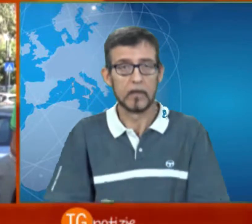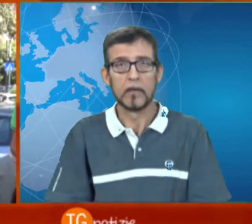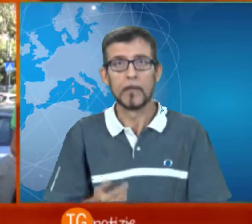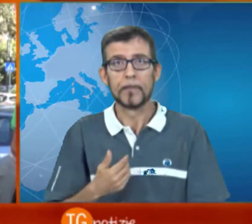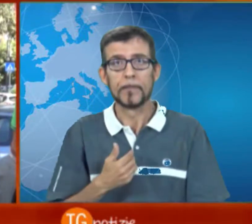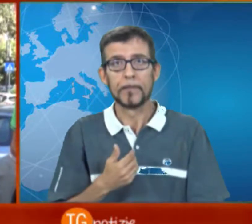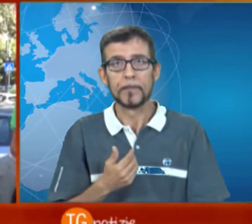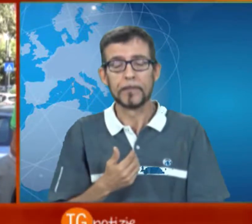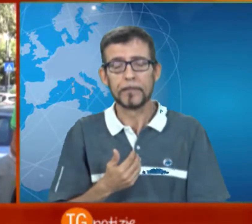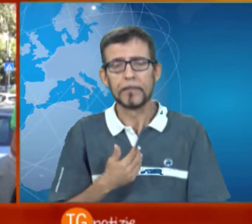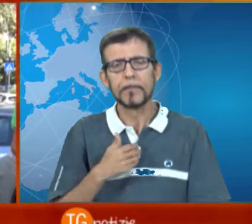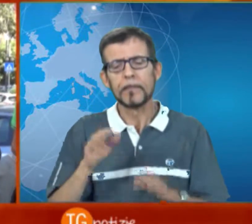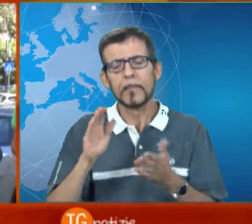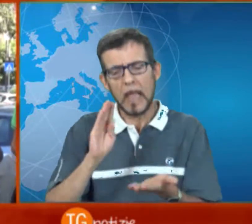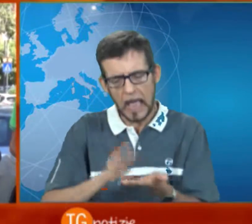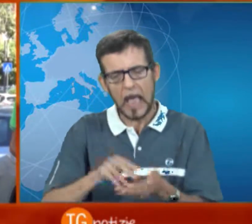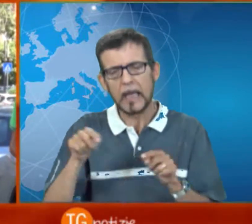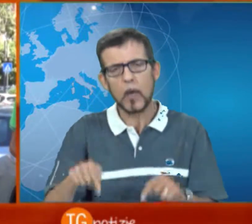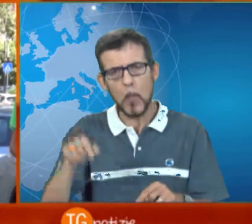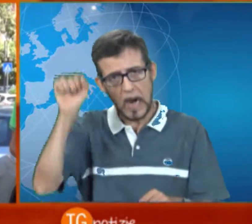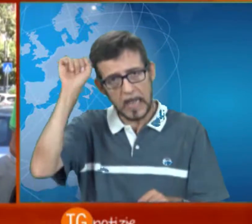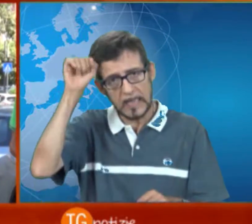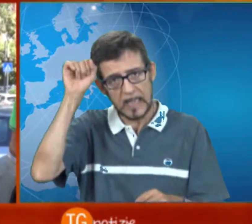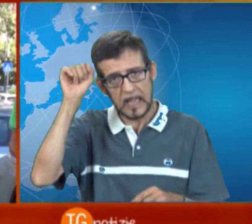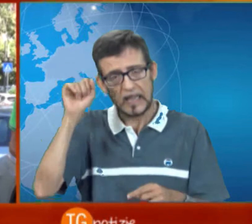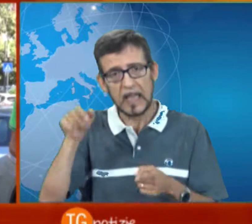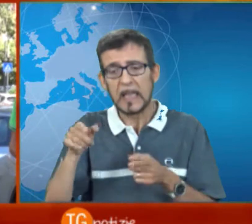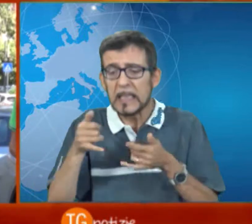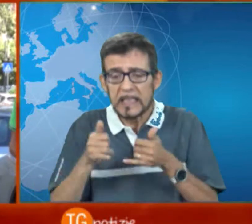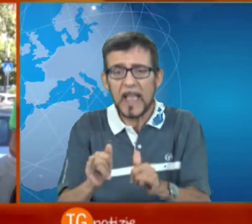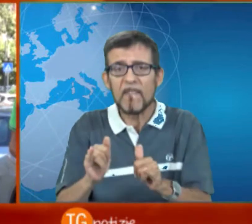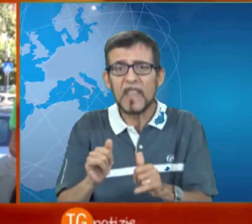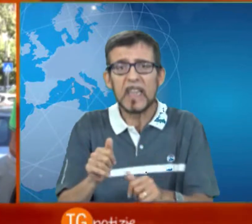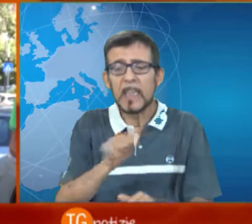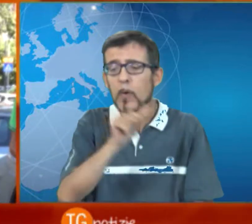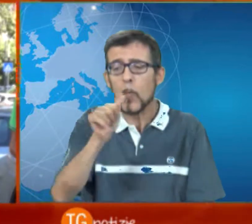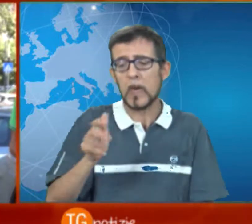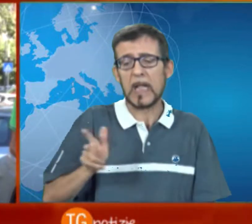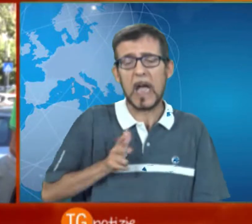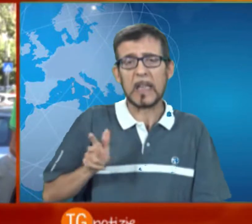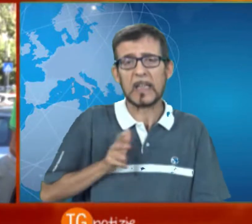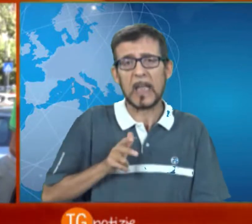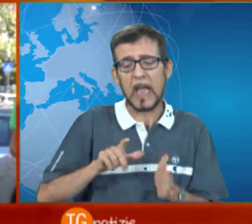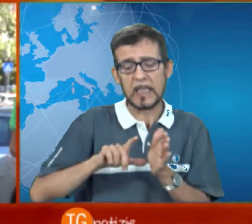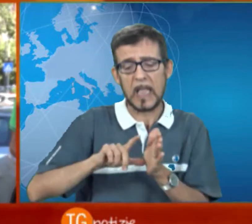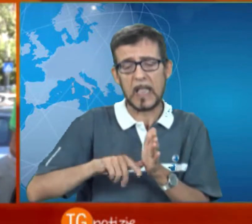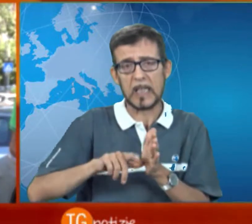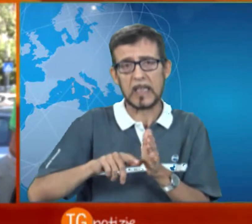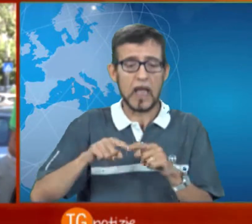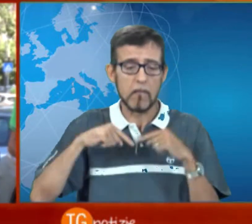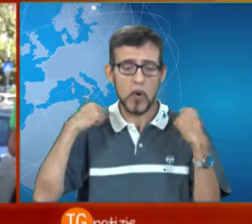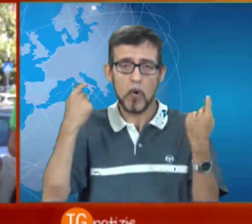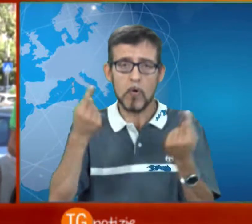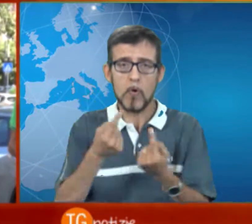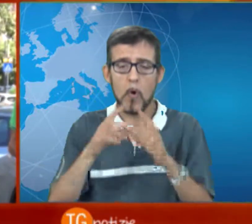Bibiano è ovunque, anche qua in Sardegna. E se i figli sono l'unica ricchezza dei genitori, è tempo che tutti uniamo le nostre